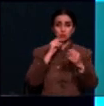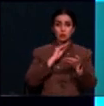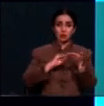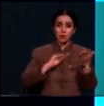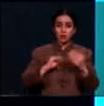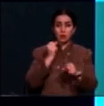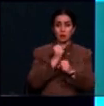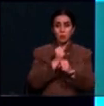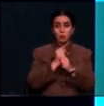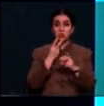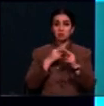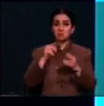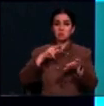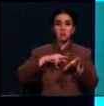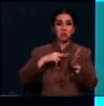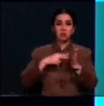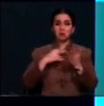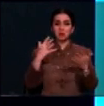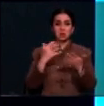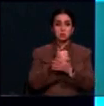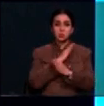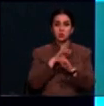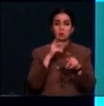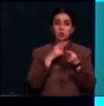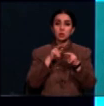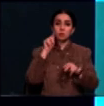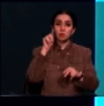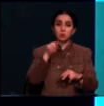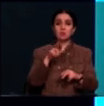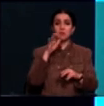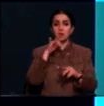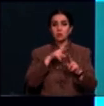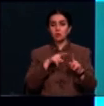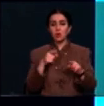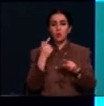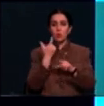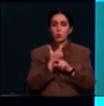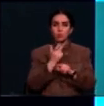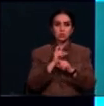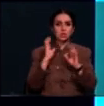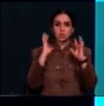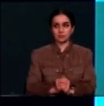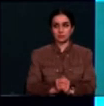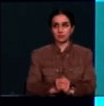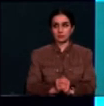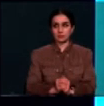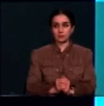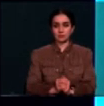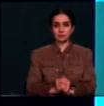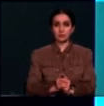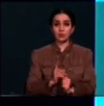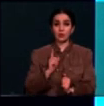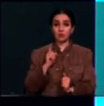его не суждено было сбыться, потому что к этому времени он уже очень серьезно болел. И в